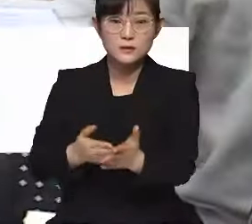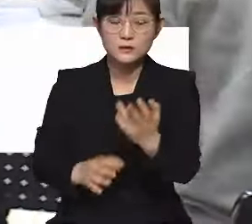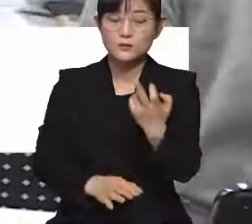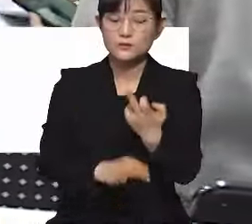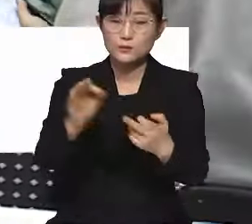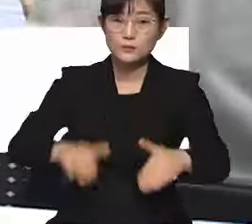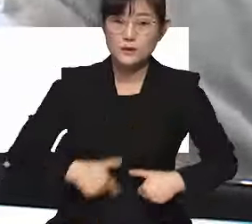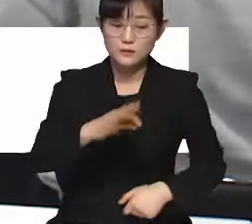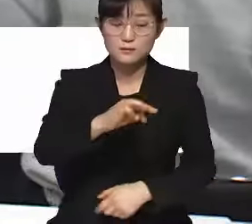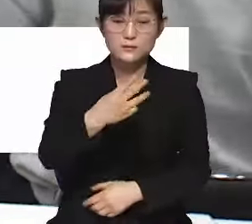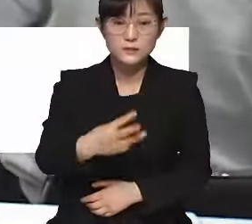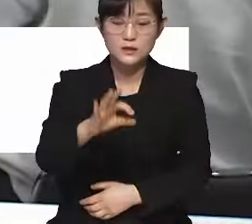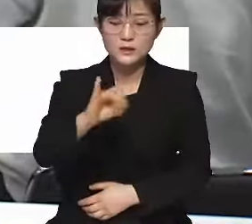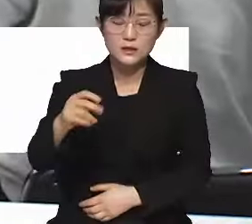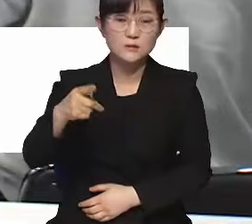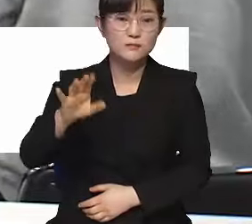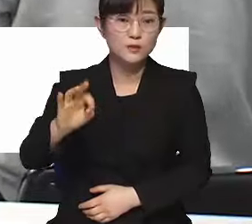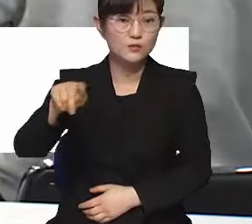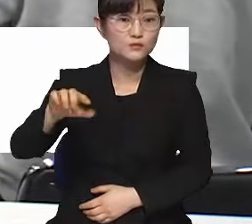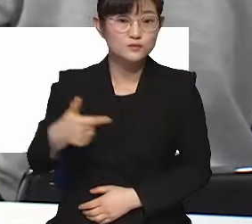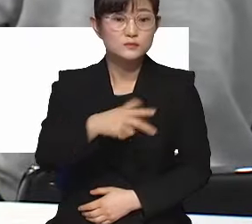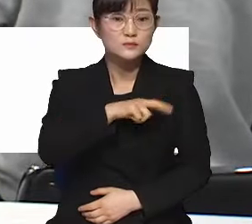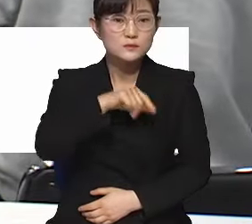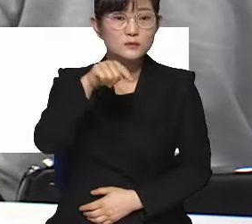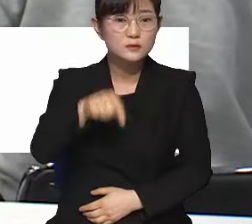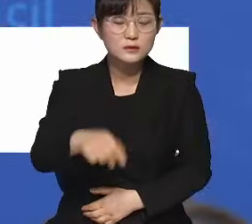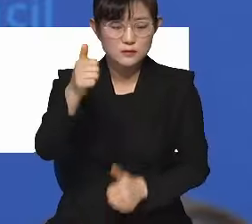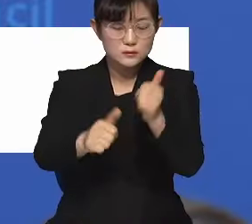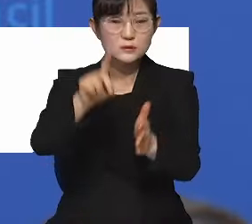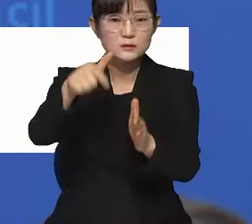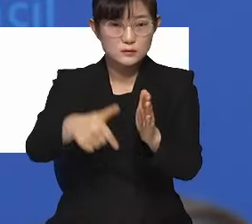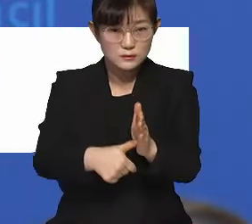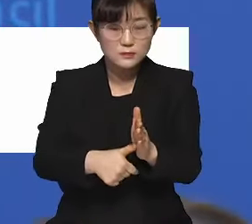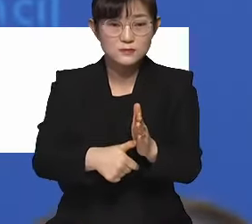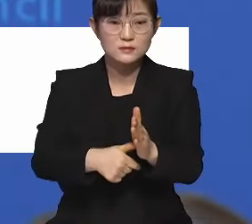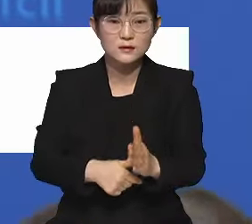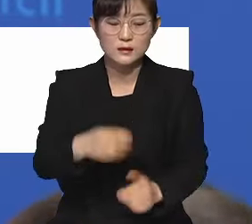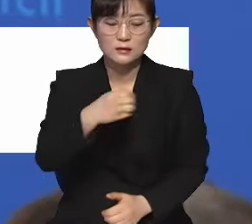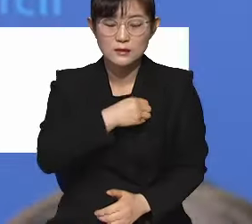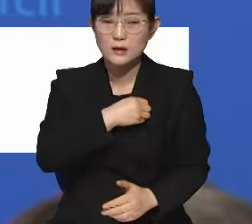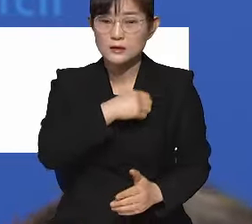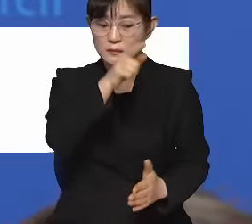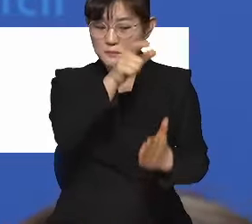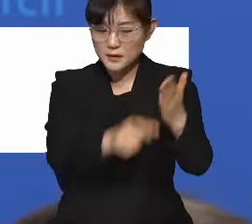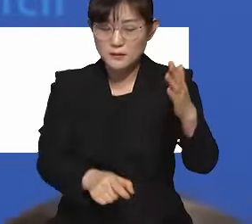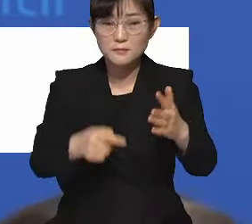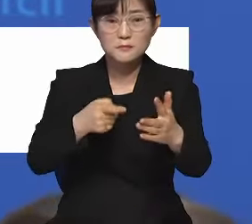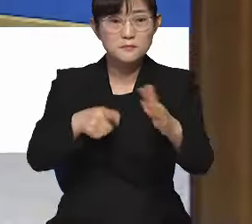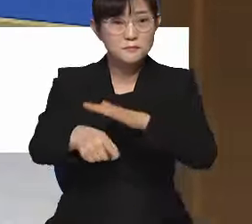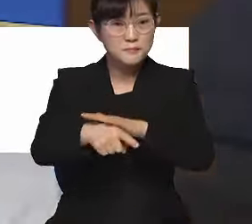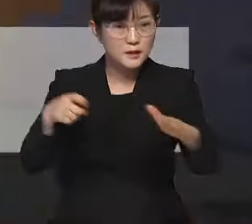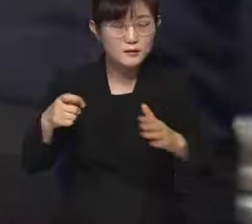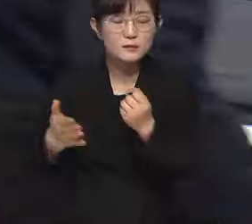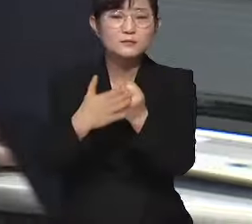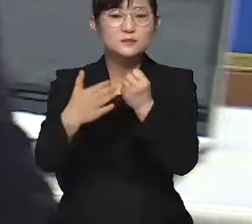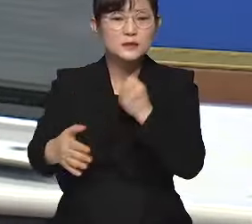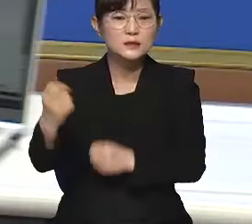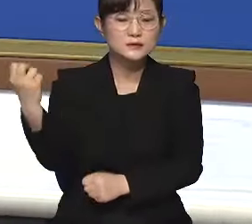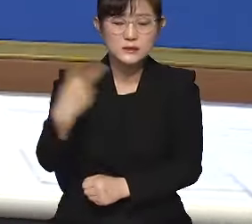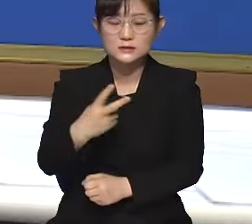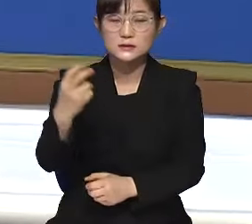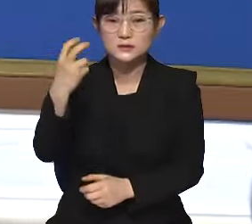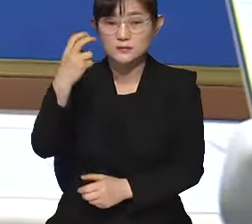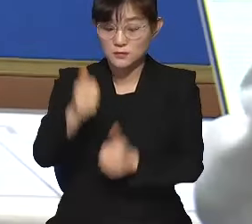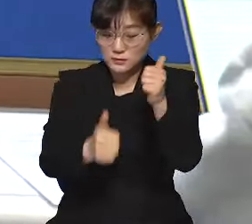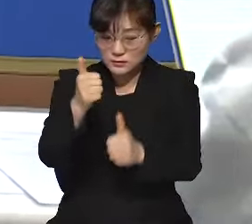동남을의 이병훈 의원은 경선 과정에서 당원 명부 유출 등이 의심된다며 중앙당의 진상조사와 재경선을